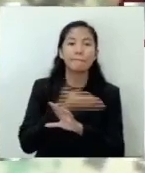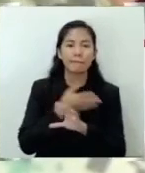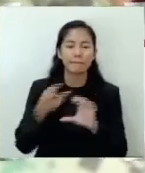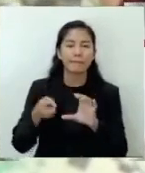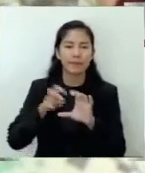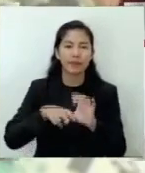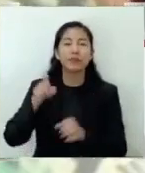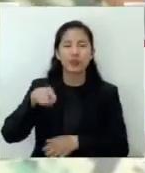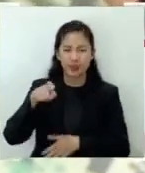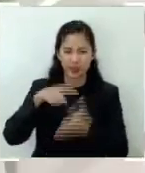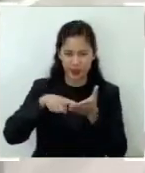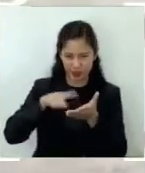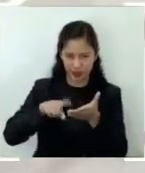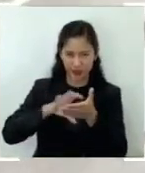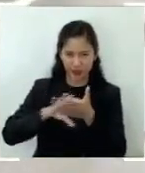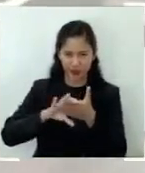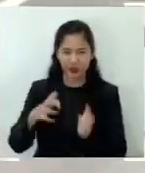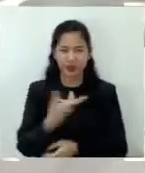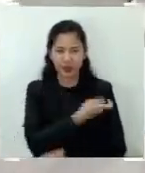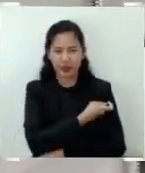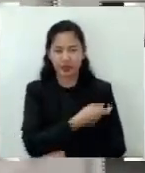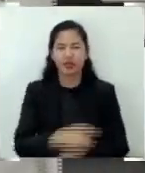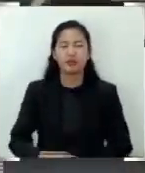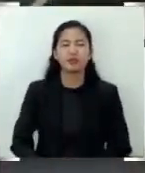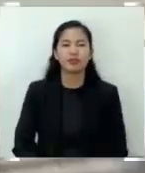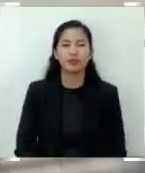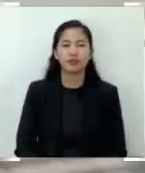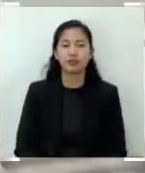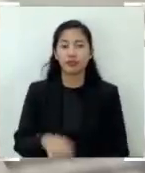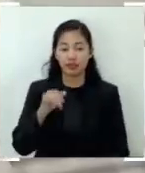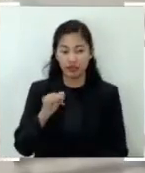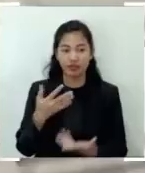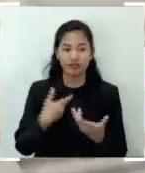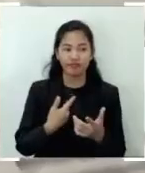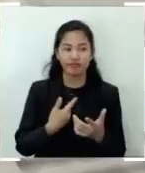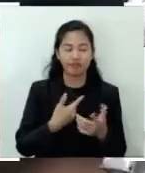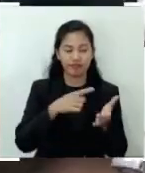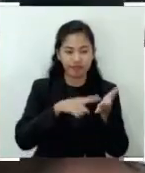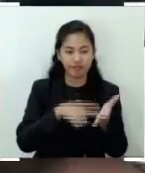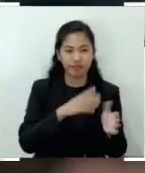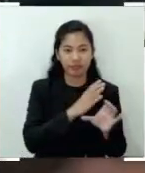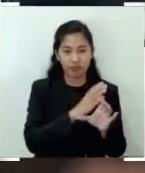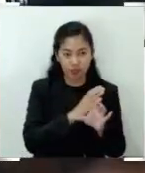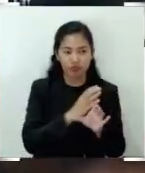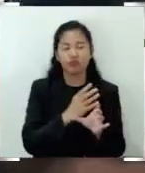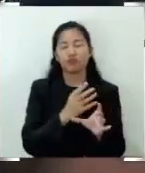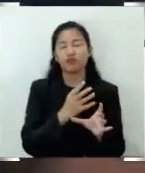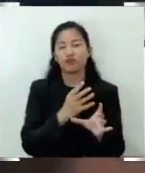na po natin sila ng vaccination card. Kapag inisa-isa ang mga sasakyan, bumabagal din ang trapiko. Kaya okay lang